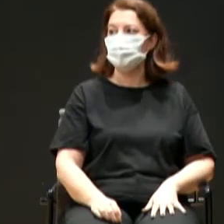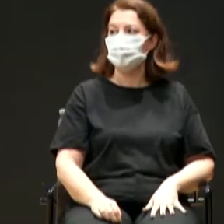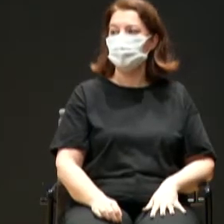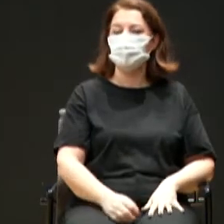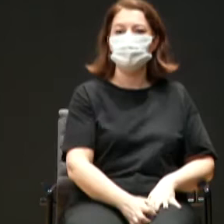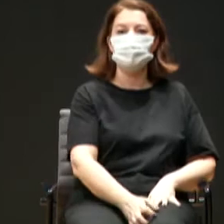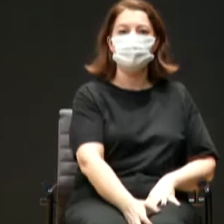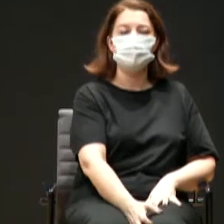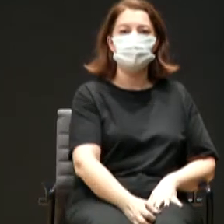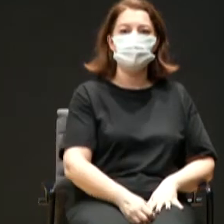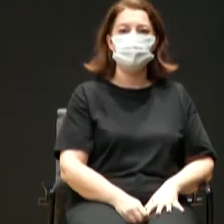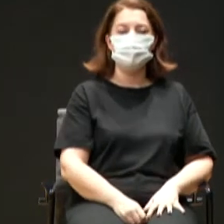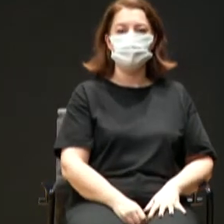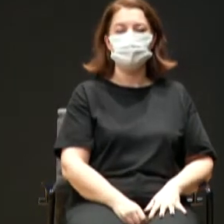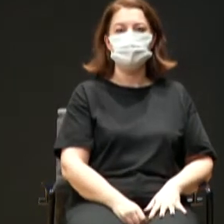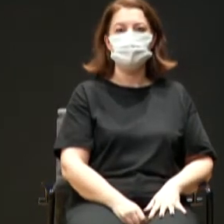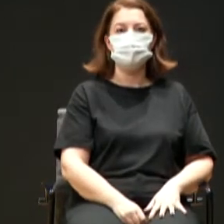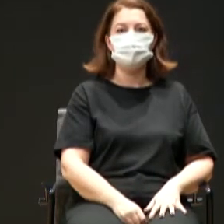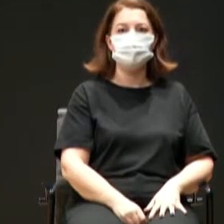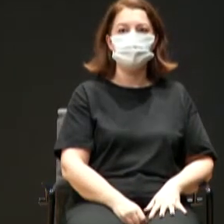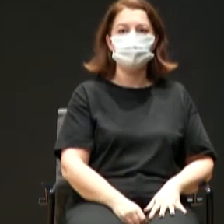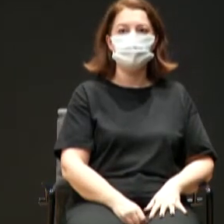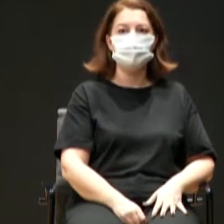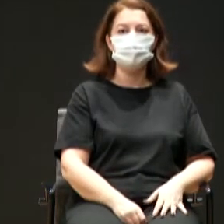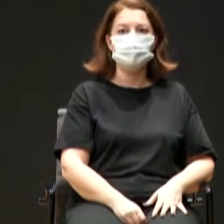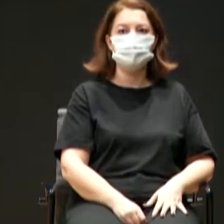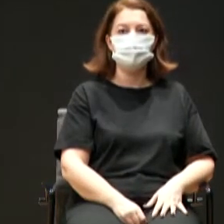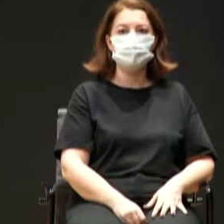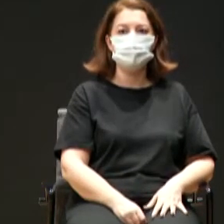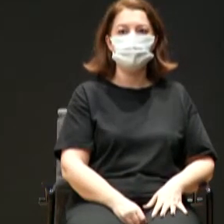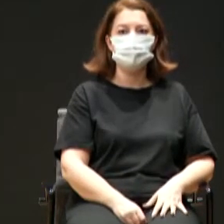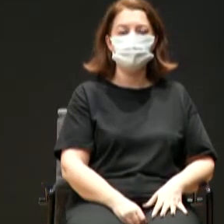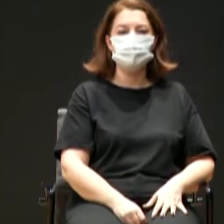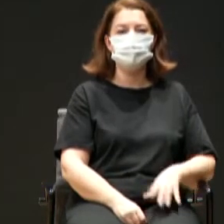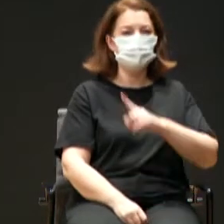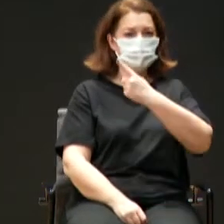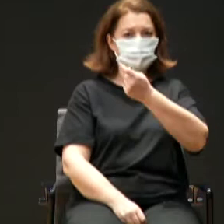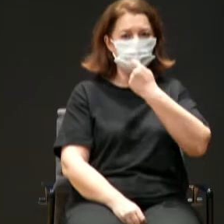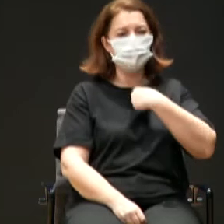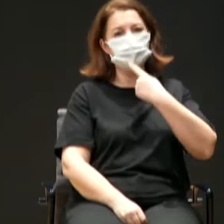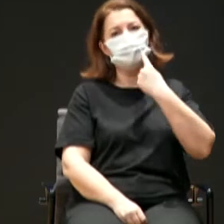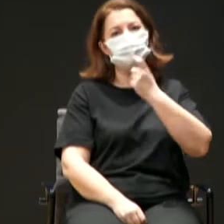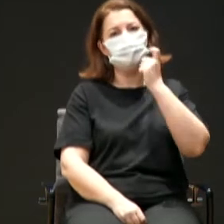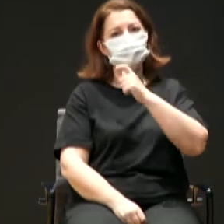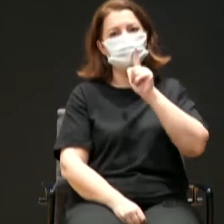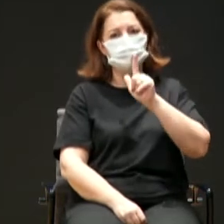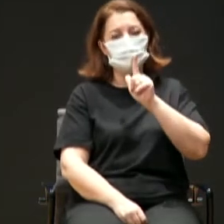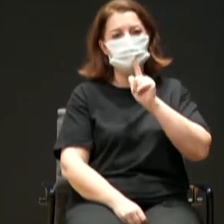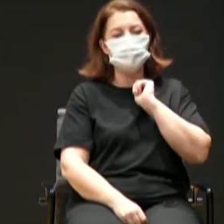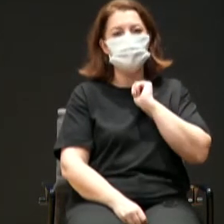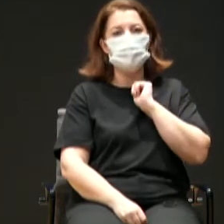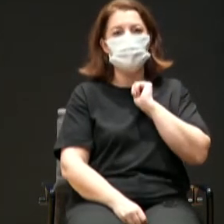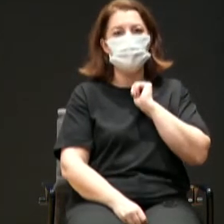Erkan Bey. Erkan Bey. Tamam. Başkanım şöyle söylediği için söylemem lazım. Siz Erkan Bey'i